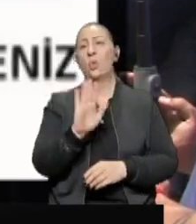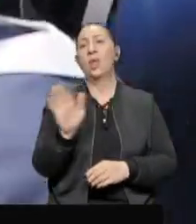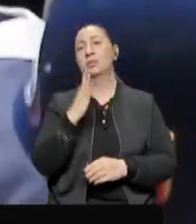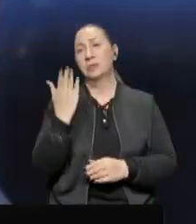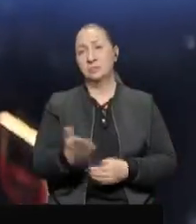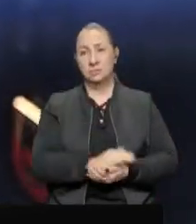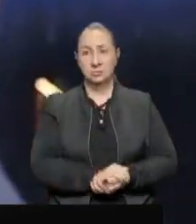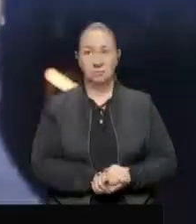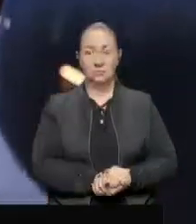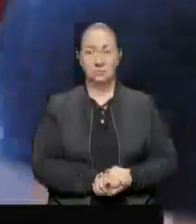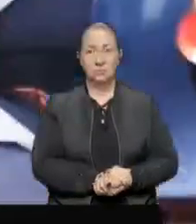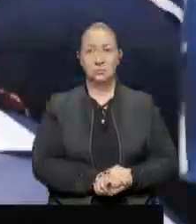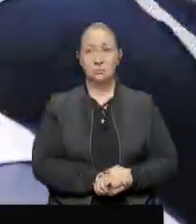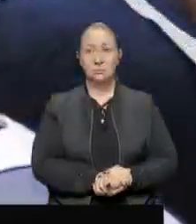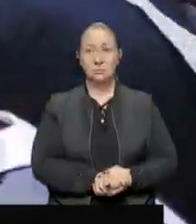uğurlandı.